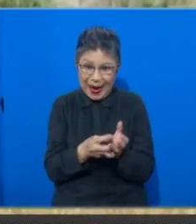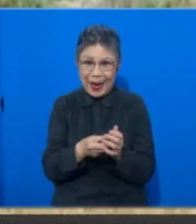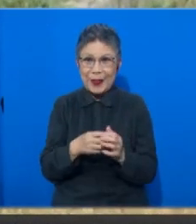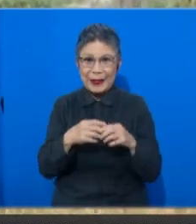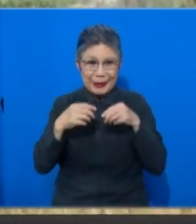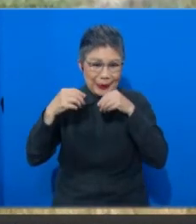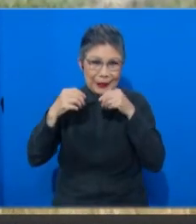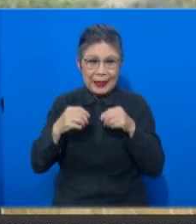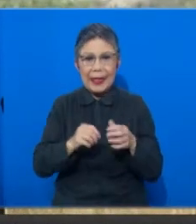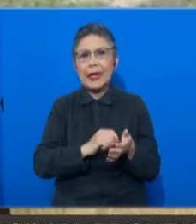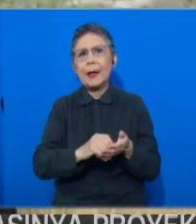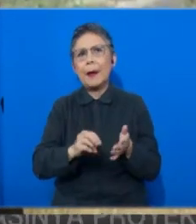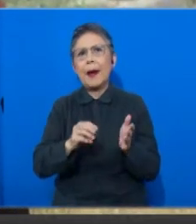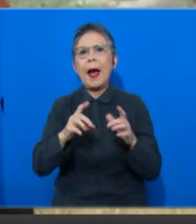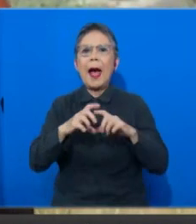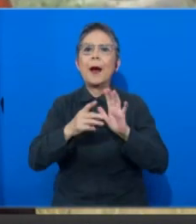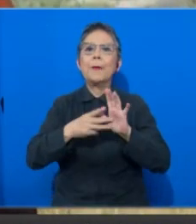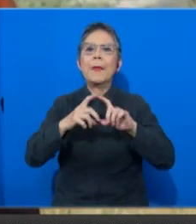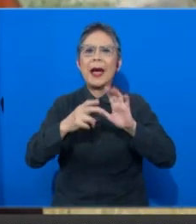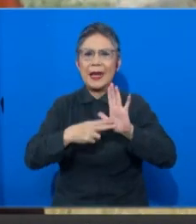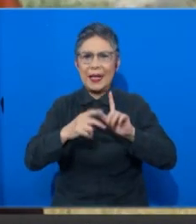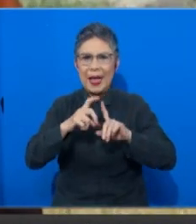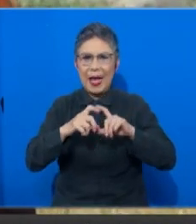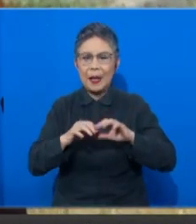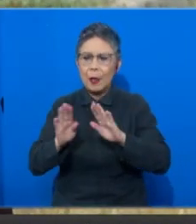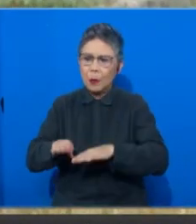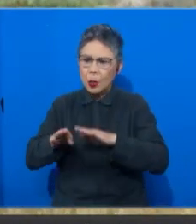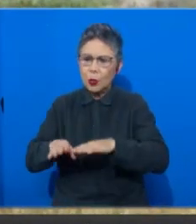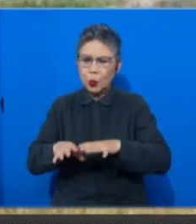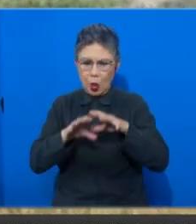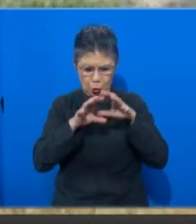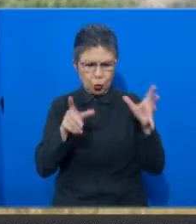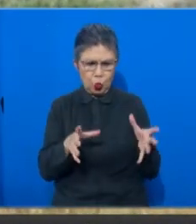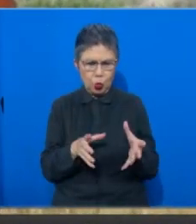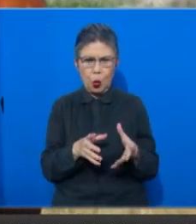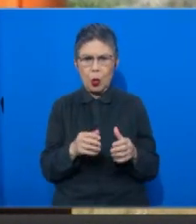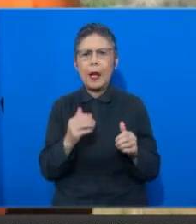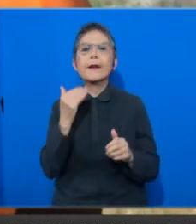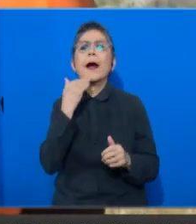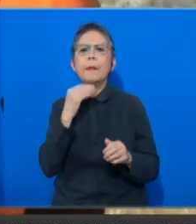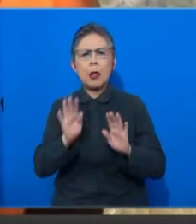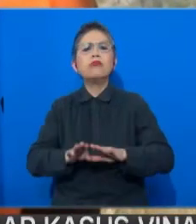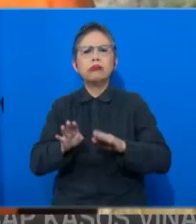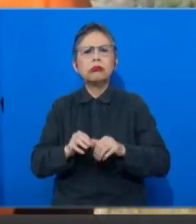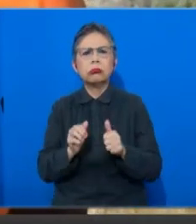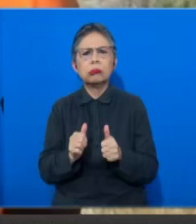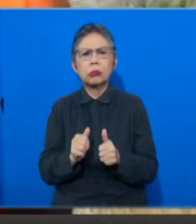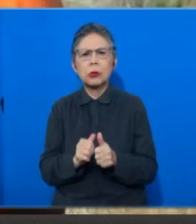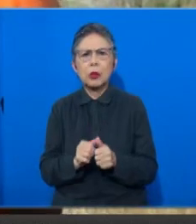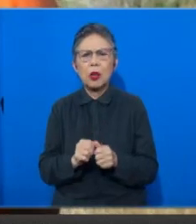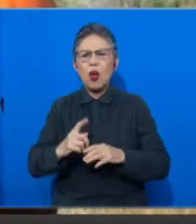Jenisnya Amanda. Kelebihannya apa kalau Amanda? Perawatan sama pertumbuhan lebih mudah perawatan. Untuk